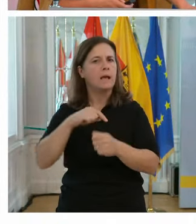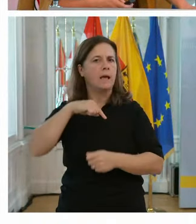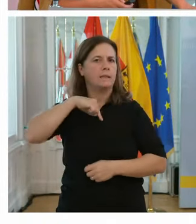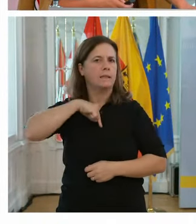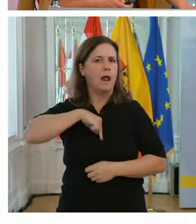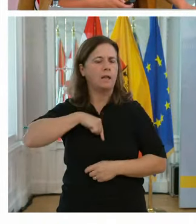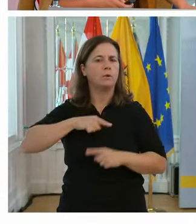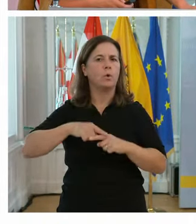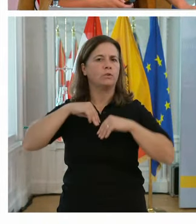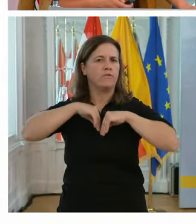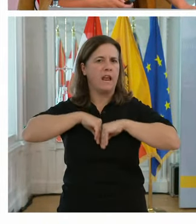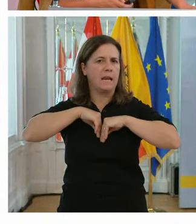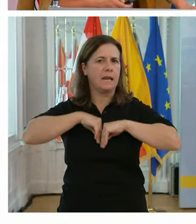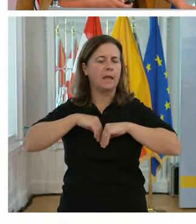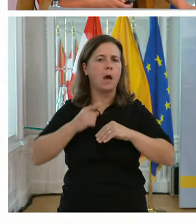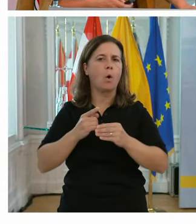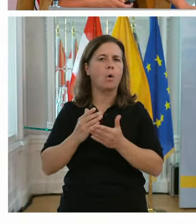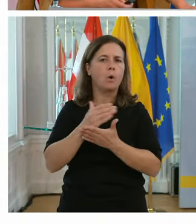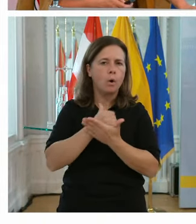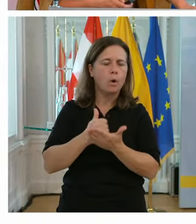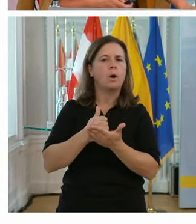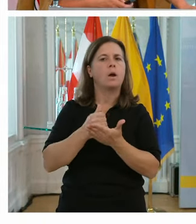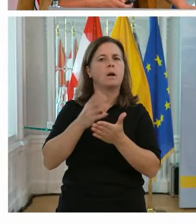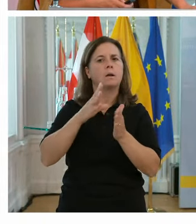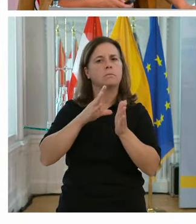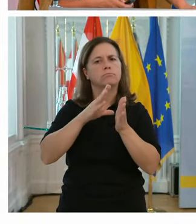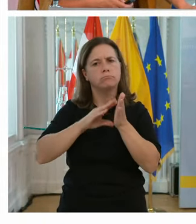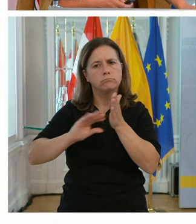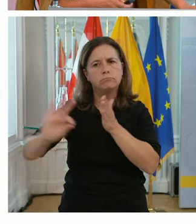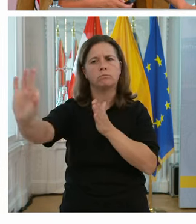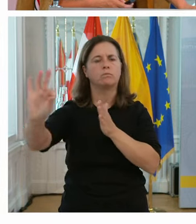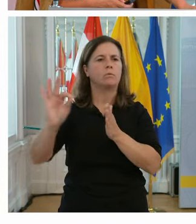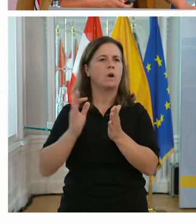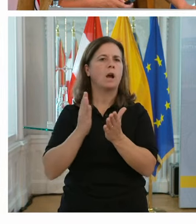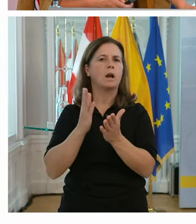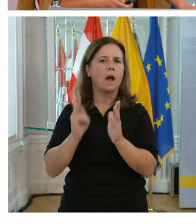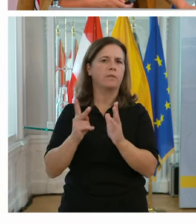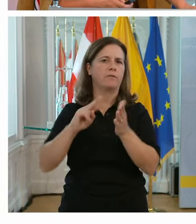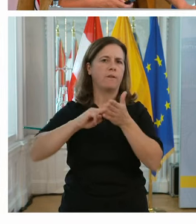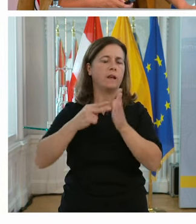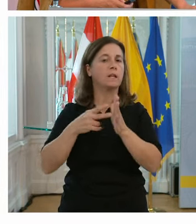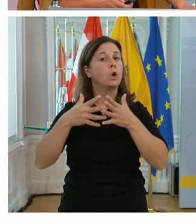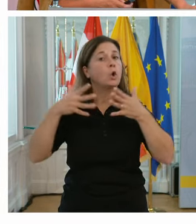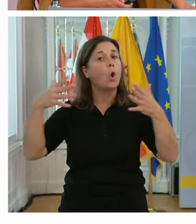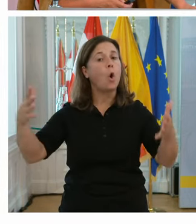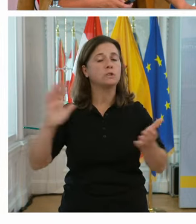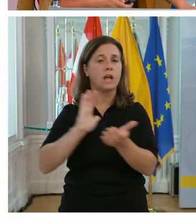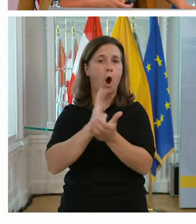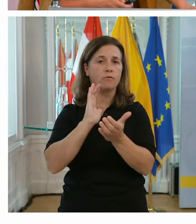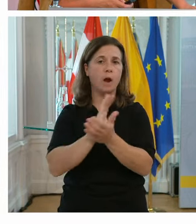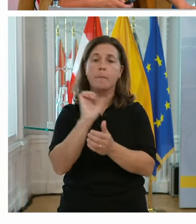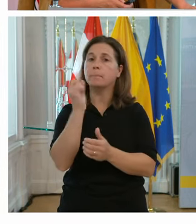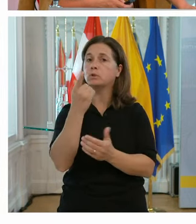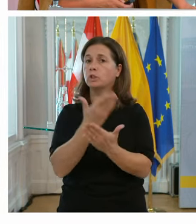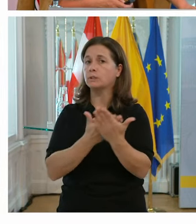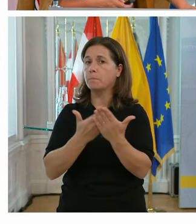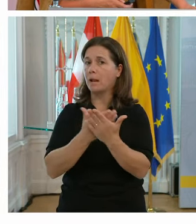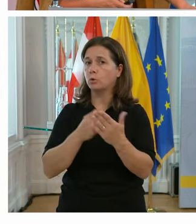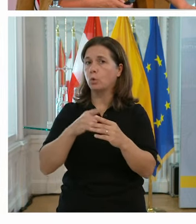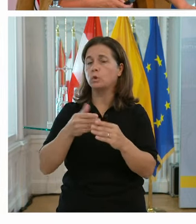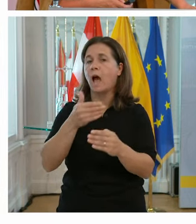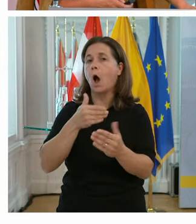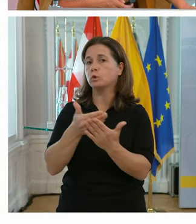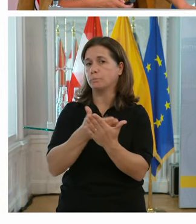Talente und Fähigkeiten auch genutzt werden können. Das ist eine große Aufgabe, gerade in der Bildung und in der